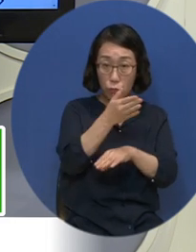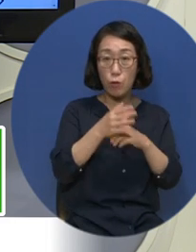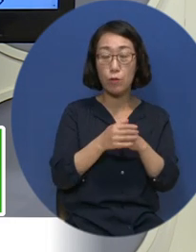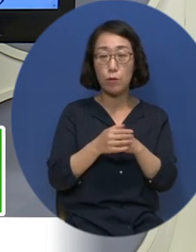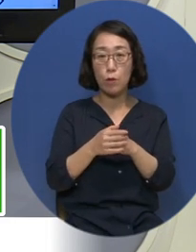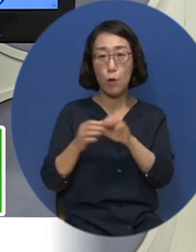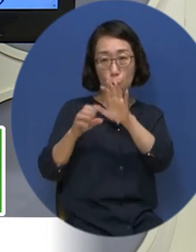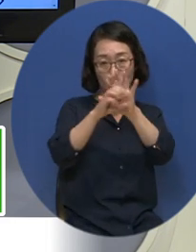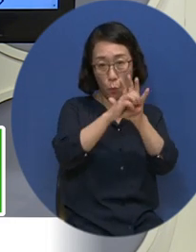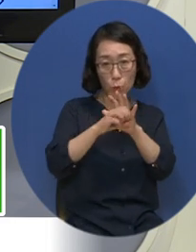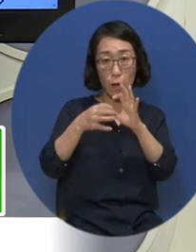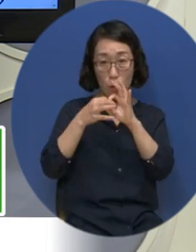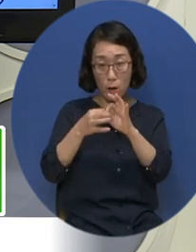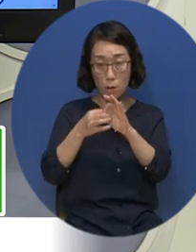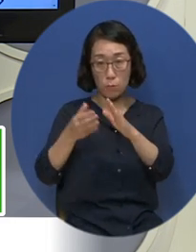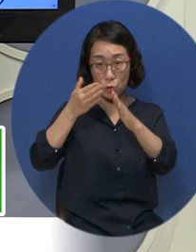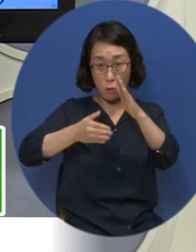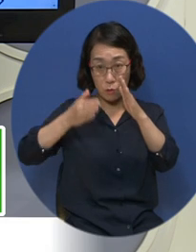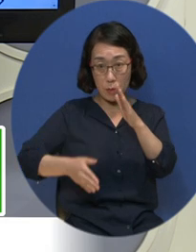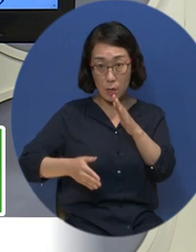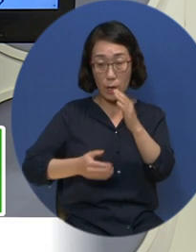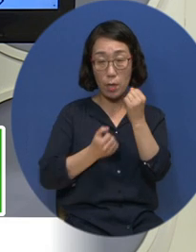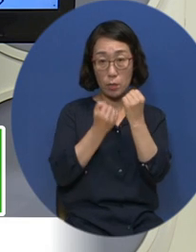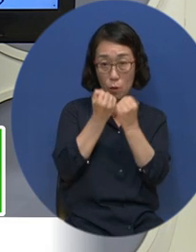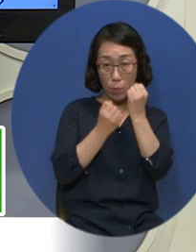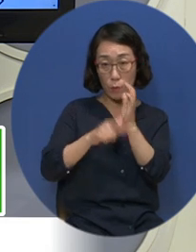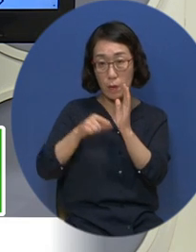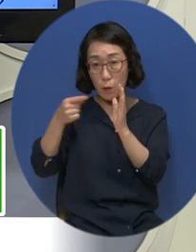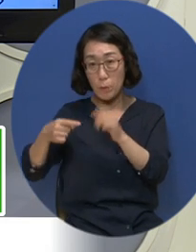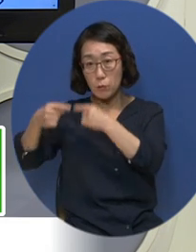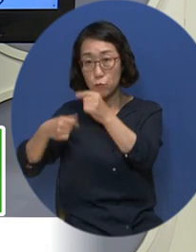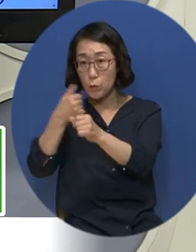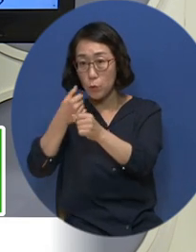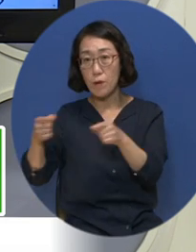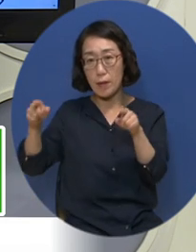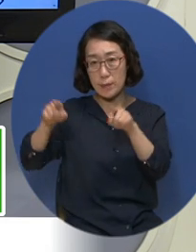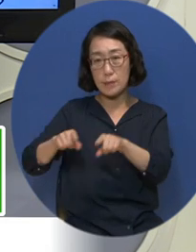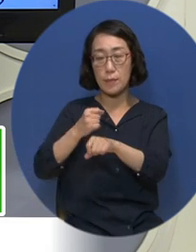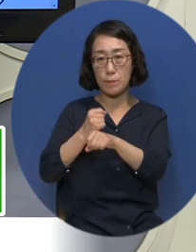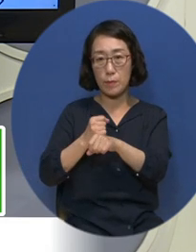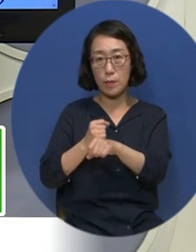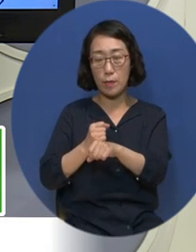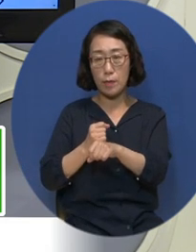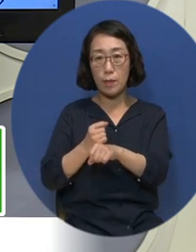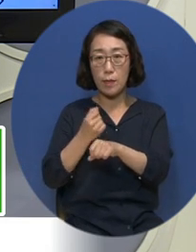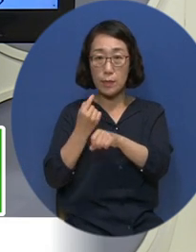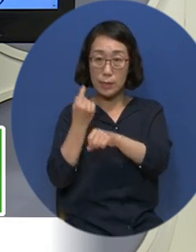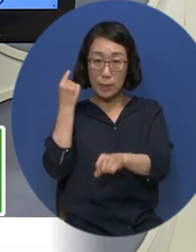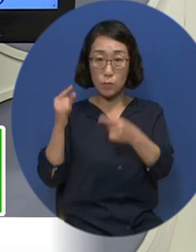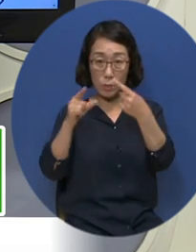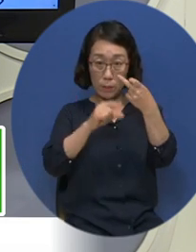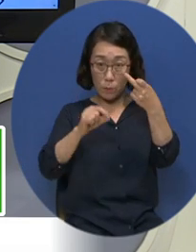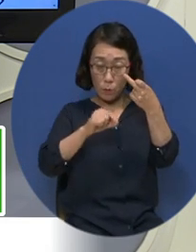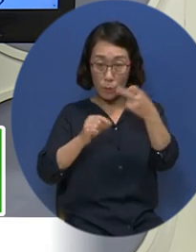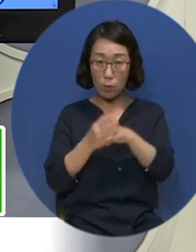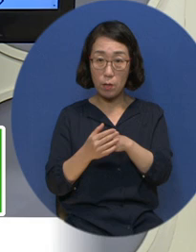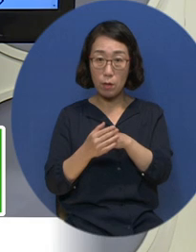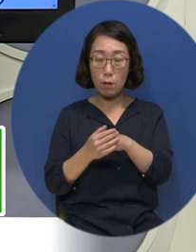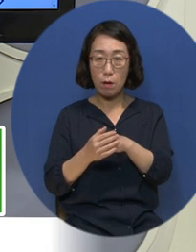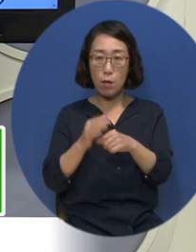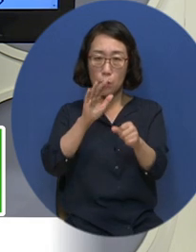알구 관련 정례브리핑에서 수화 통역을 지원하고 있습니다 지난해 12월부터 지난달 말까지 총